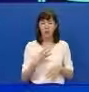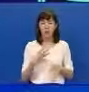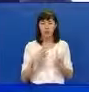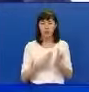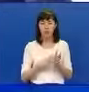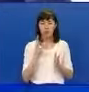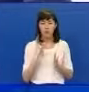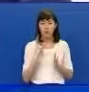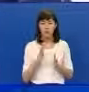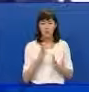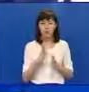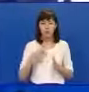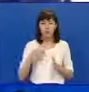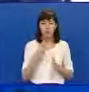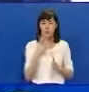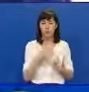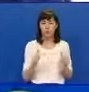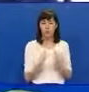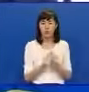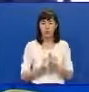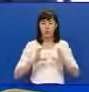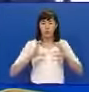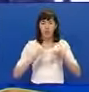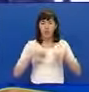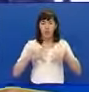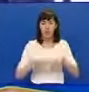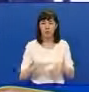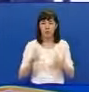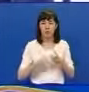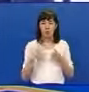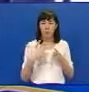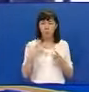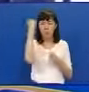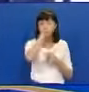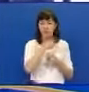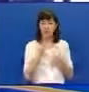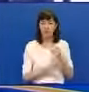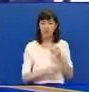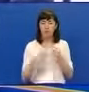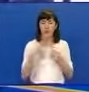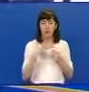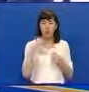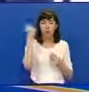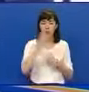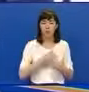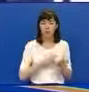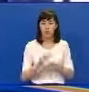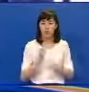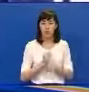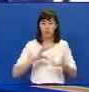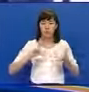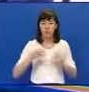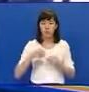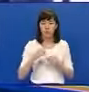керек. Отау ТВ ұлттық жерсеріктік хабар тарату желісінің қосылғанына 5 жыл болды. Бұл соңғы 5 жылда атқарылған жұмыстың жемісі. 2017